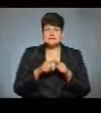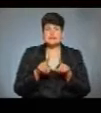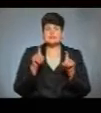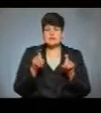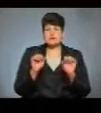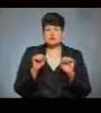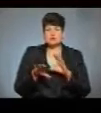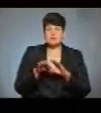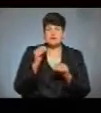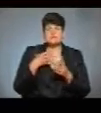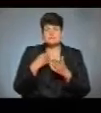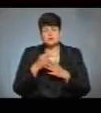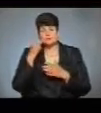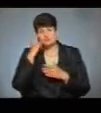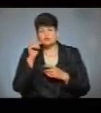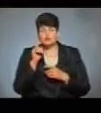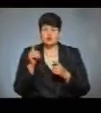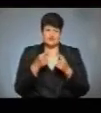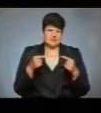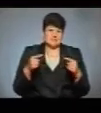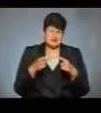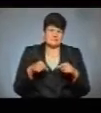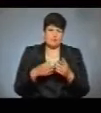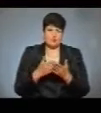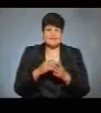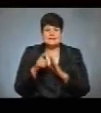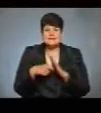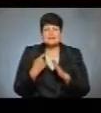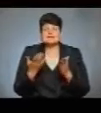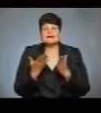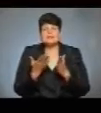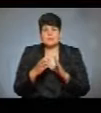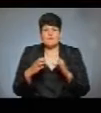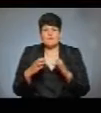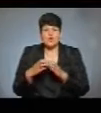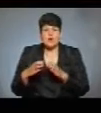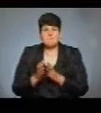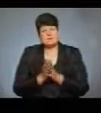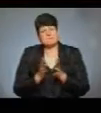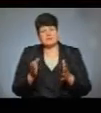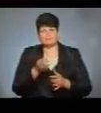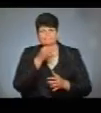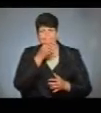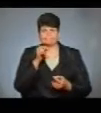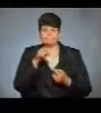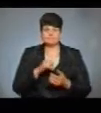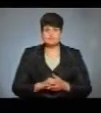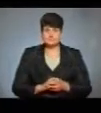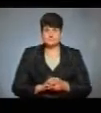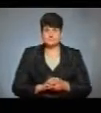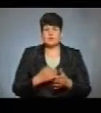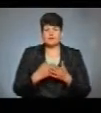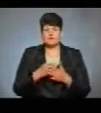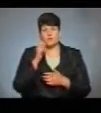обирати свої позиції щодо різних сфер політики та дізнатися, програми яких партій найбільше з ними співпадають. Коли, наприклад, Україна –